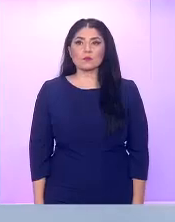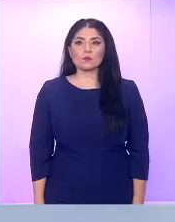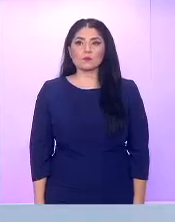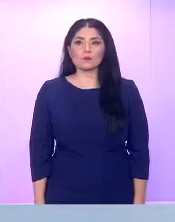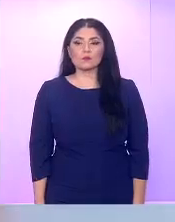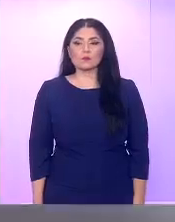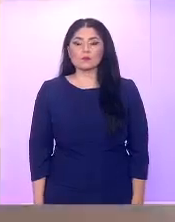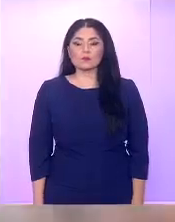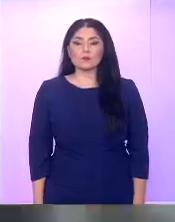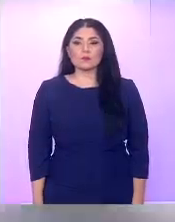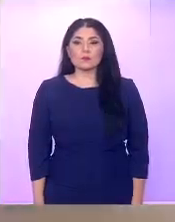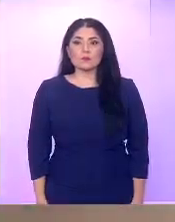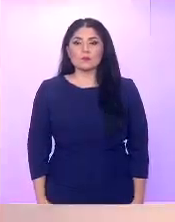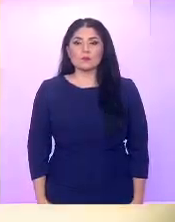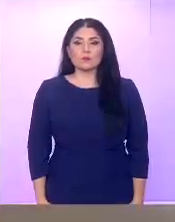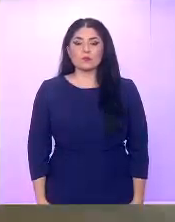Nihrena sebe!